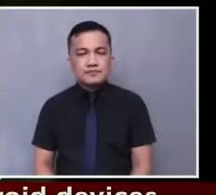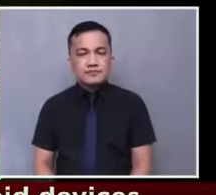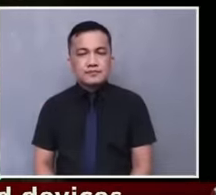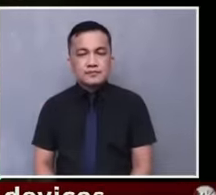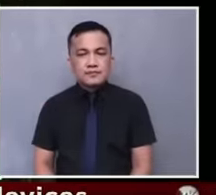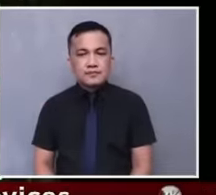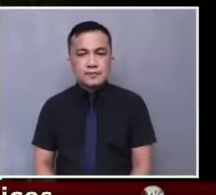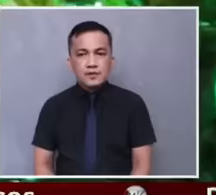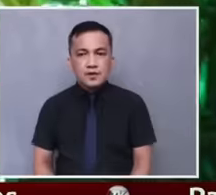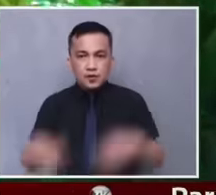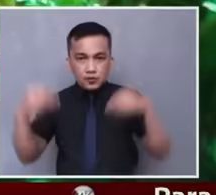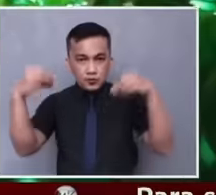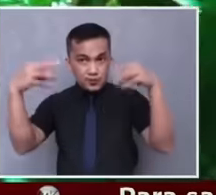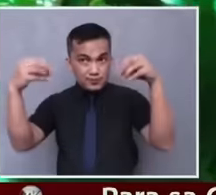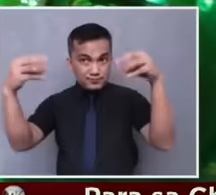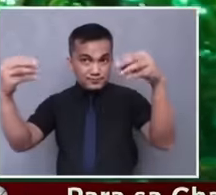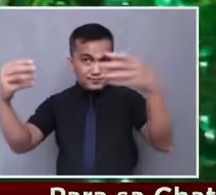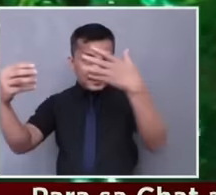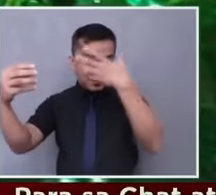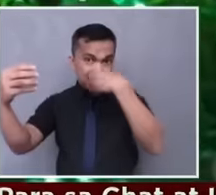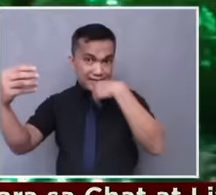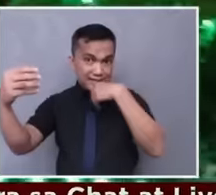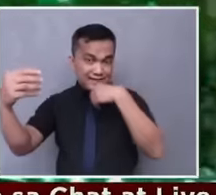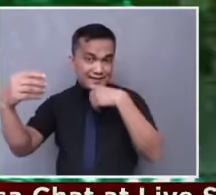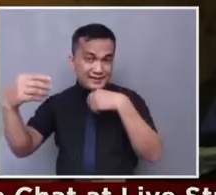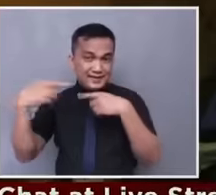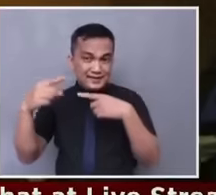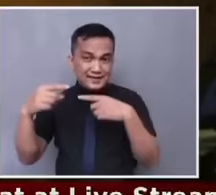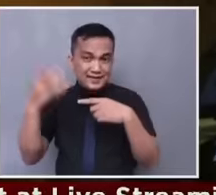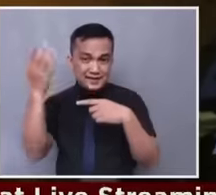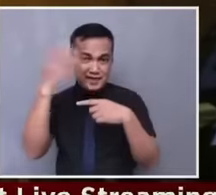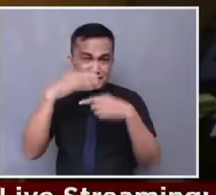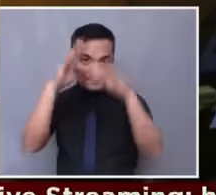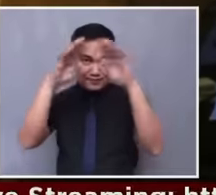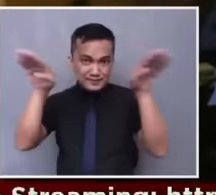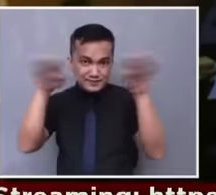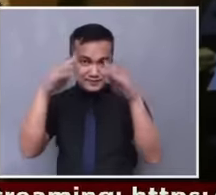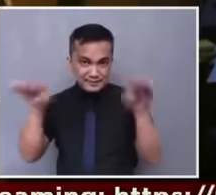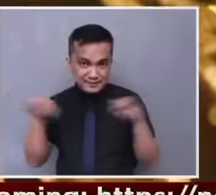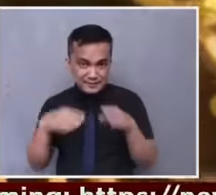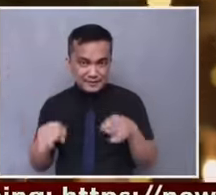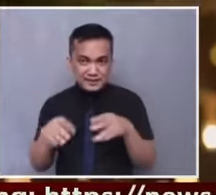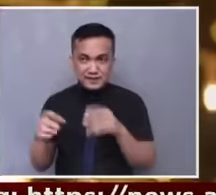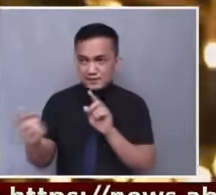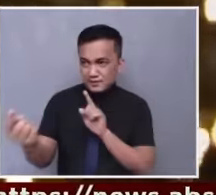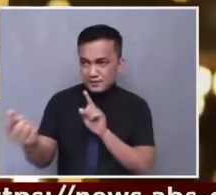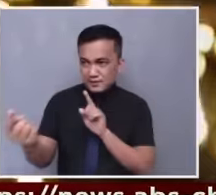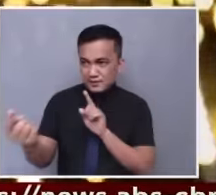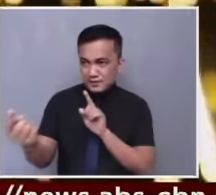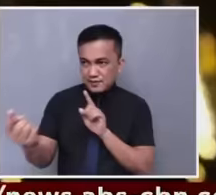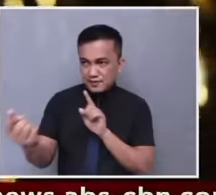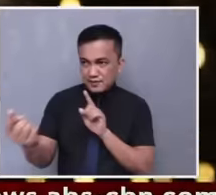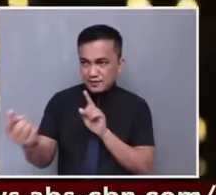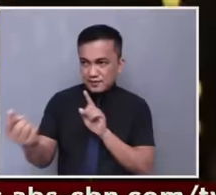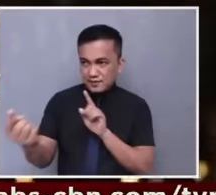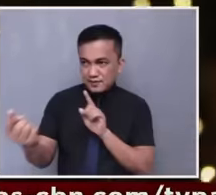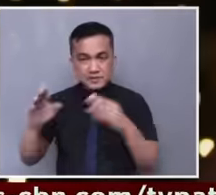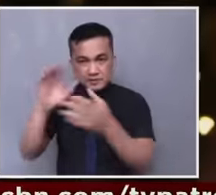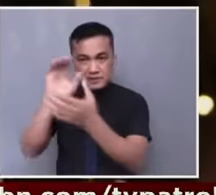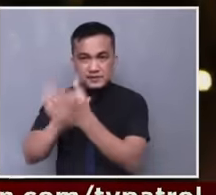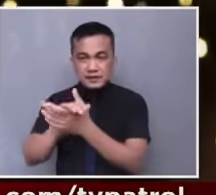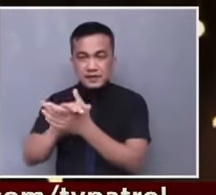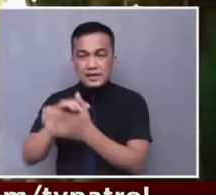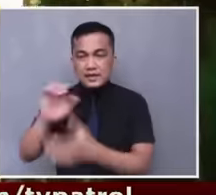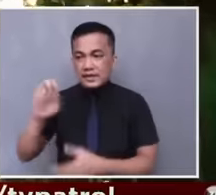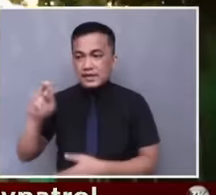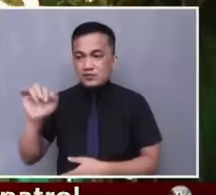Kumukutitap ng mga ilaw at nagagandahang Christmas decors ang sasalubong sa mga bibisita sa bahay ng mag-asawang Edmer at